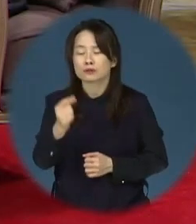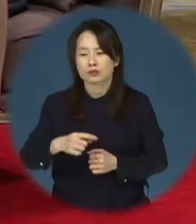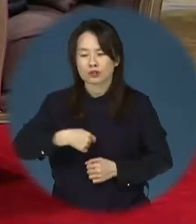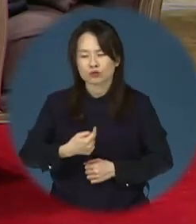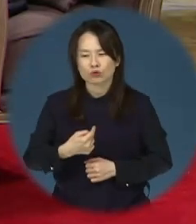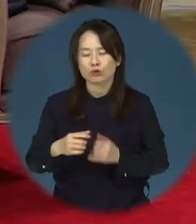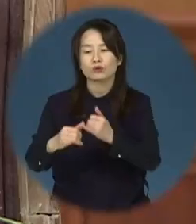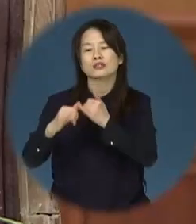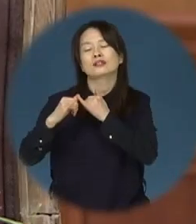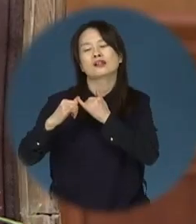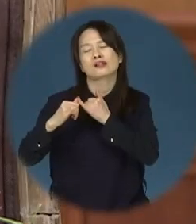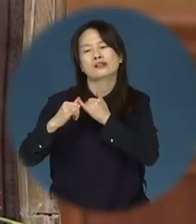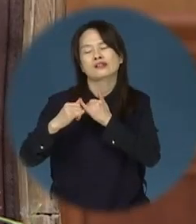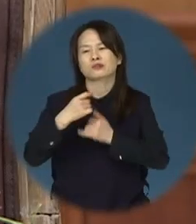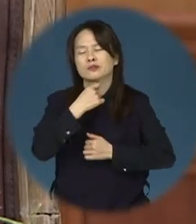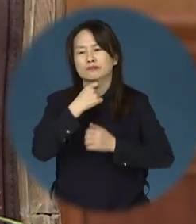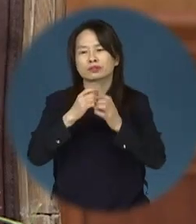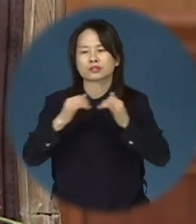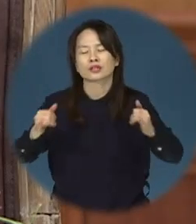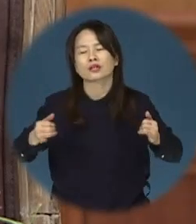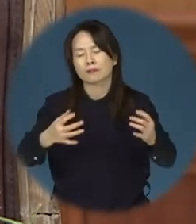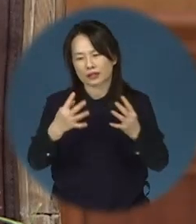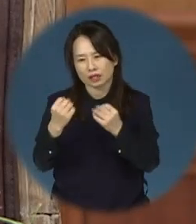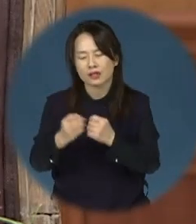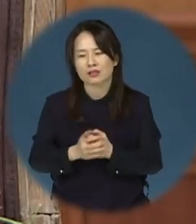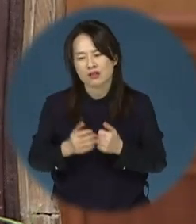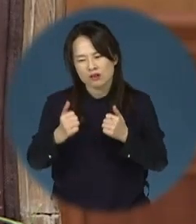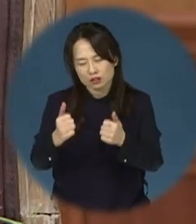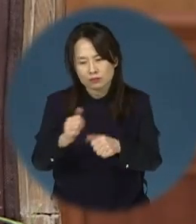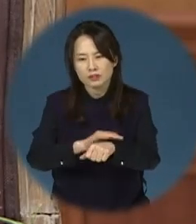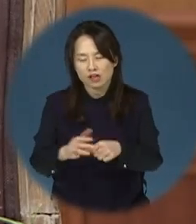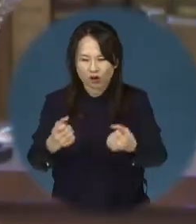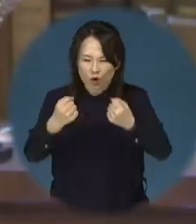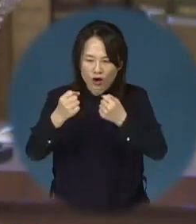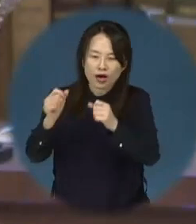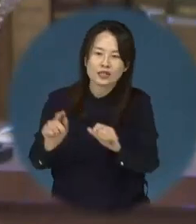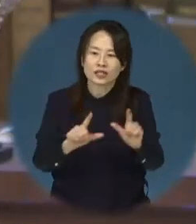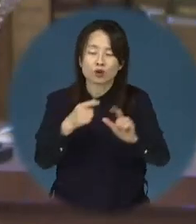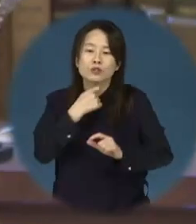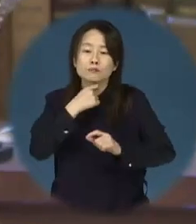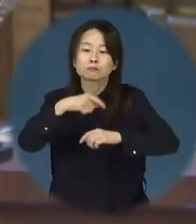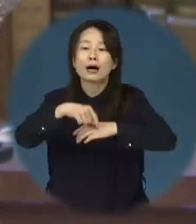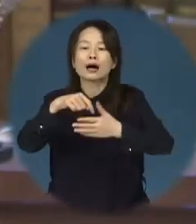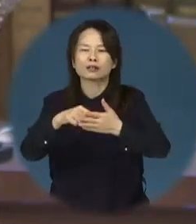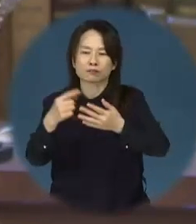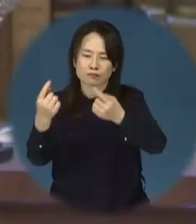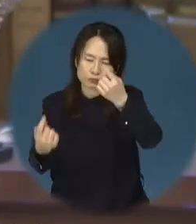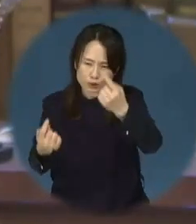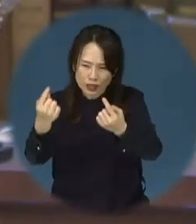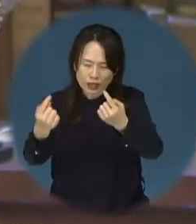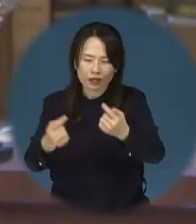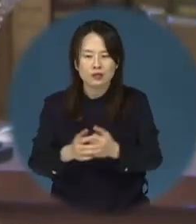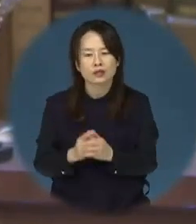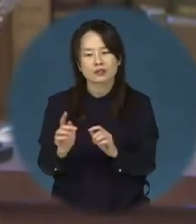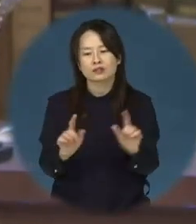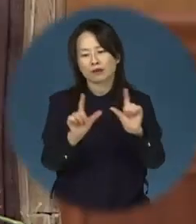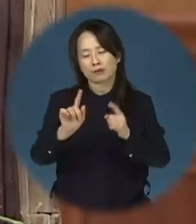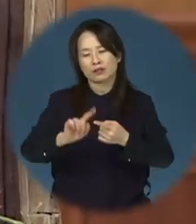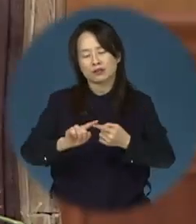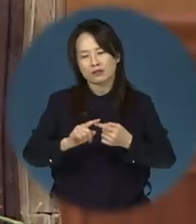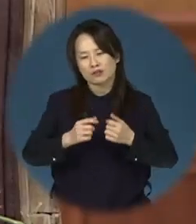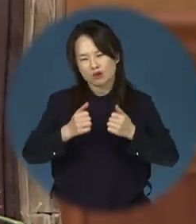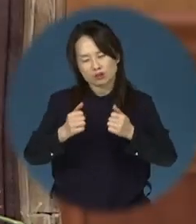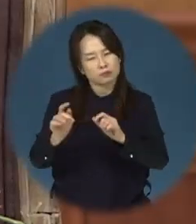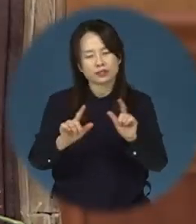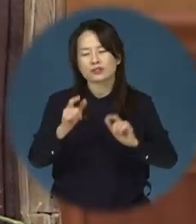경향성 아이고 그러니까 별로 이렇게 열심히 잘 살려는 마음보다는 삶에 대해서 좀 열심히 하지 예. 않은